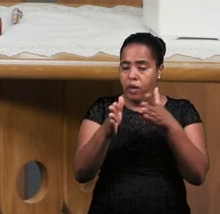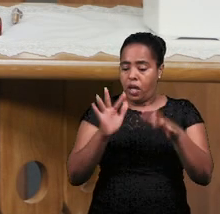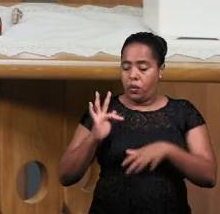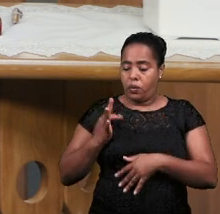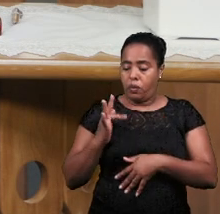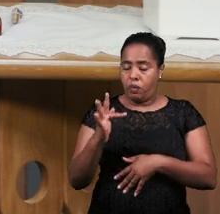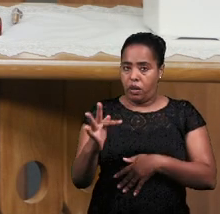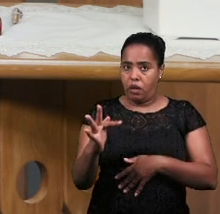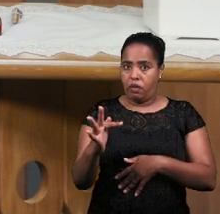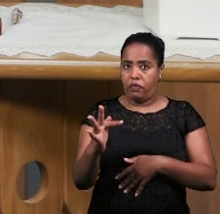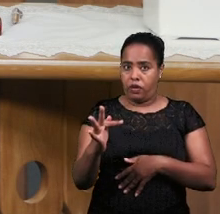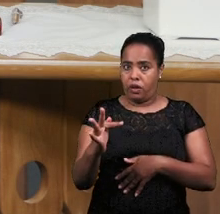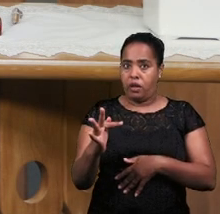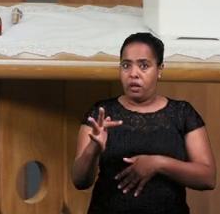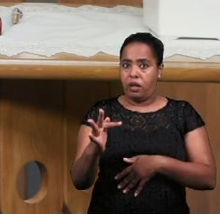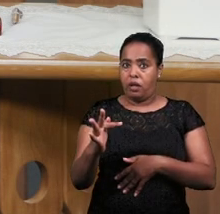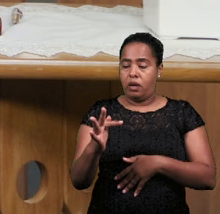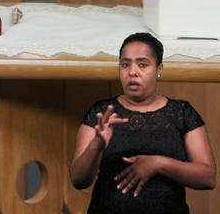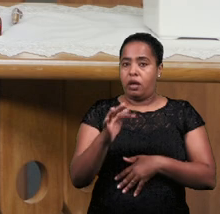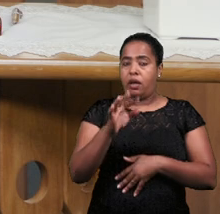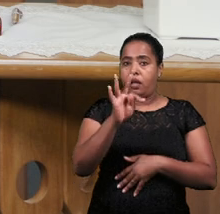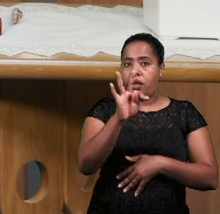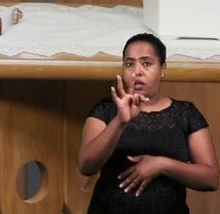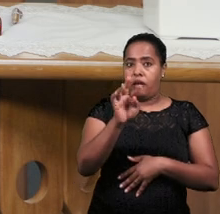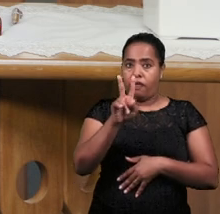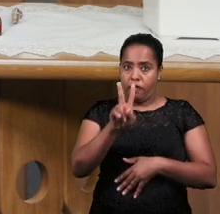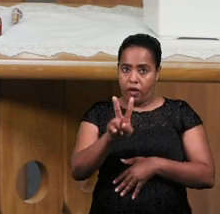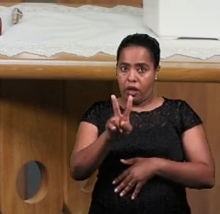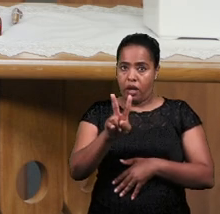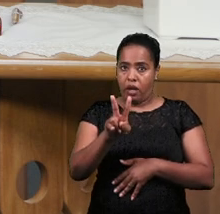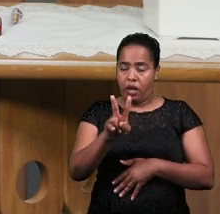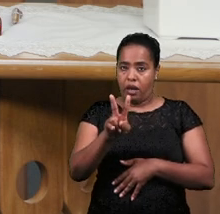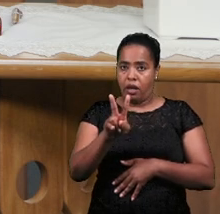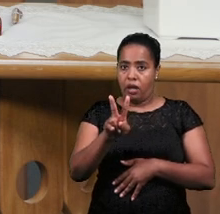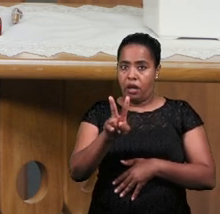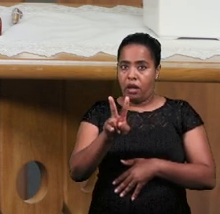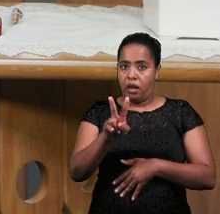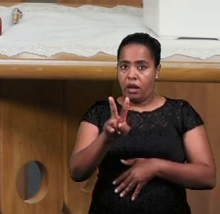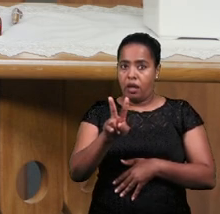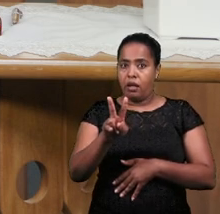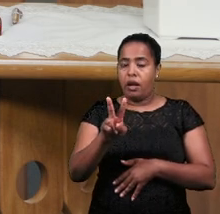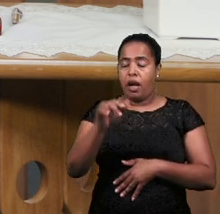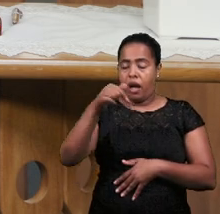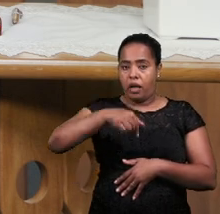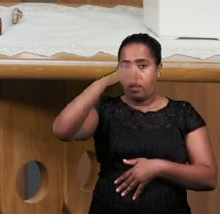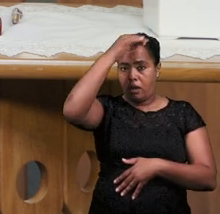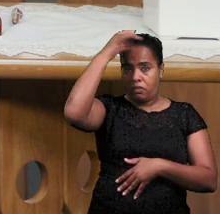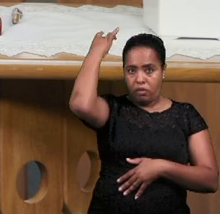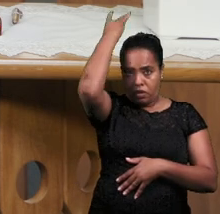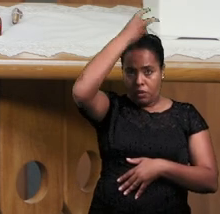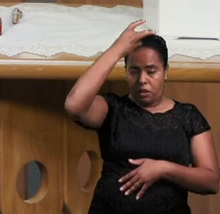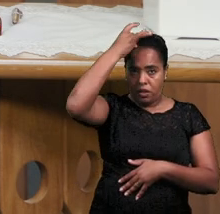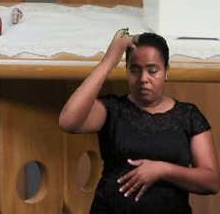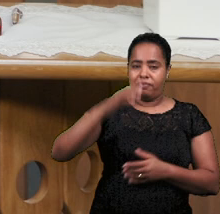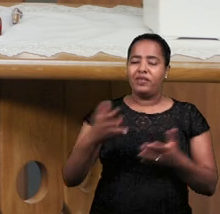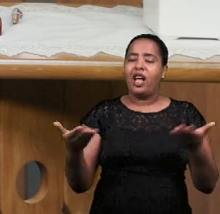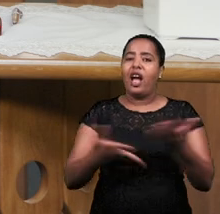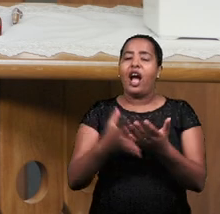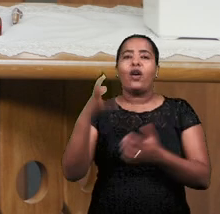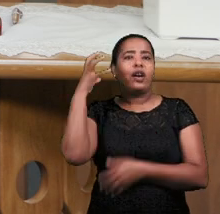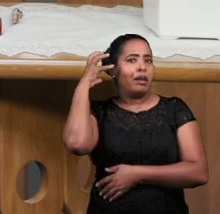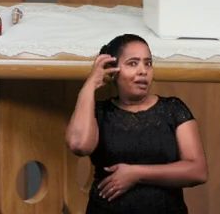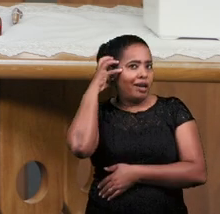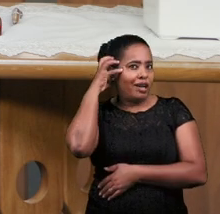bientôt. Télévision, exclusivement pour l'État du Espírito Santo. Nous allons maintenant aux émissions